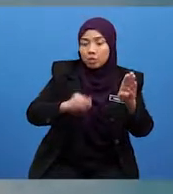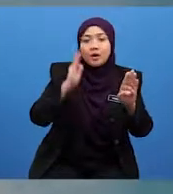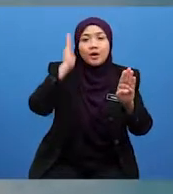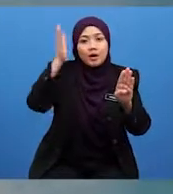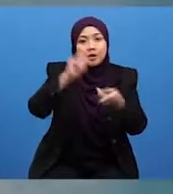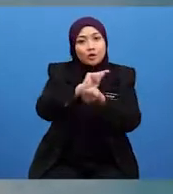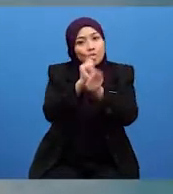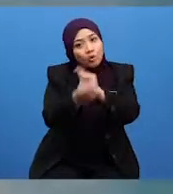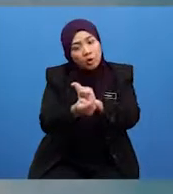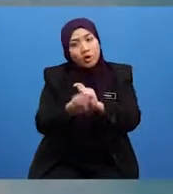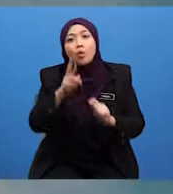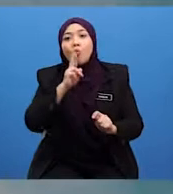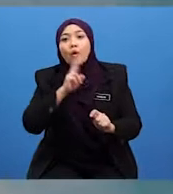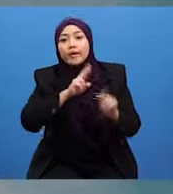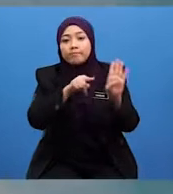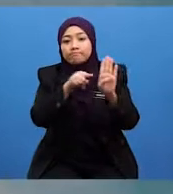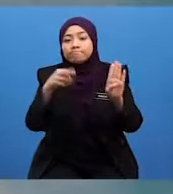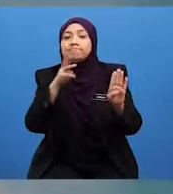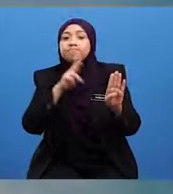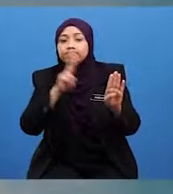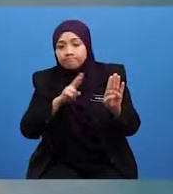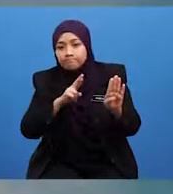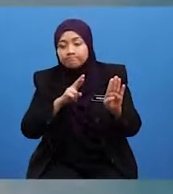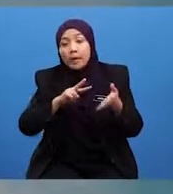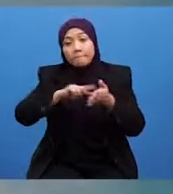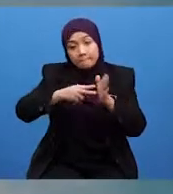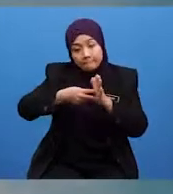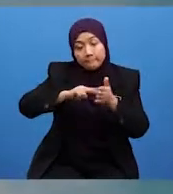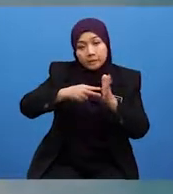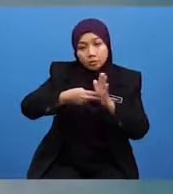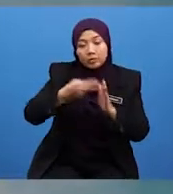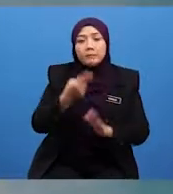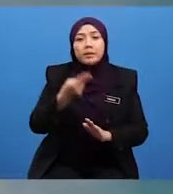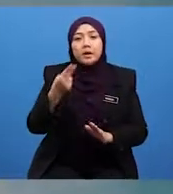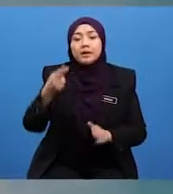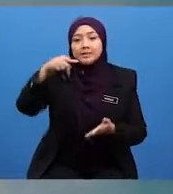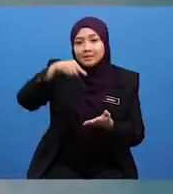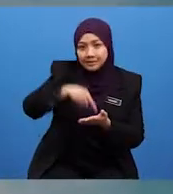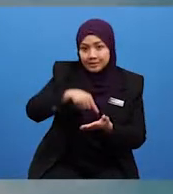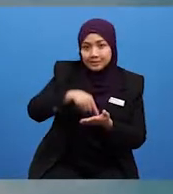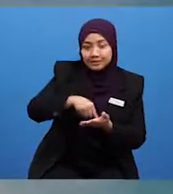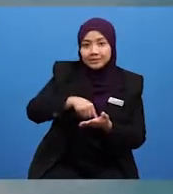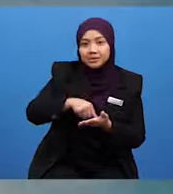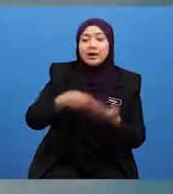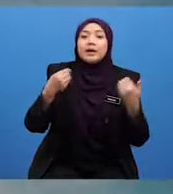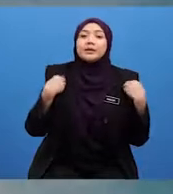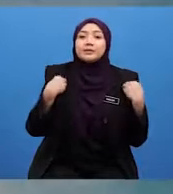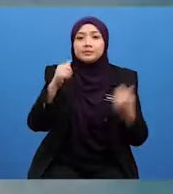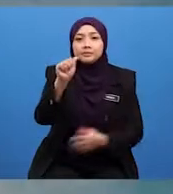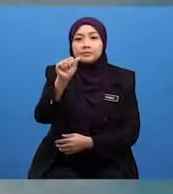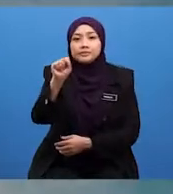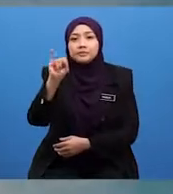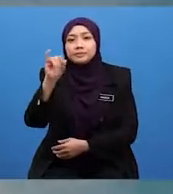bertukar kepada warna merah. Ini bermaksud bahan-bahan tersebut bersifat asid.